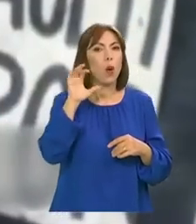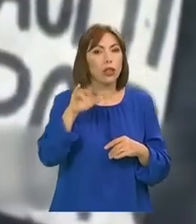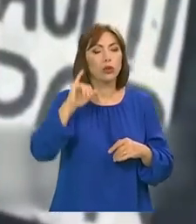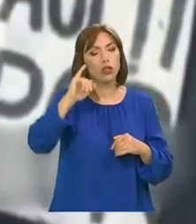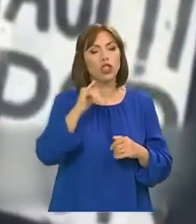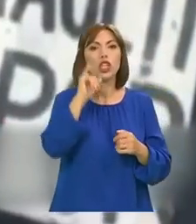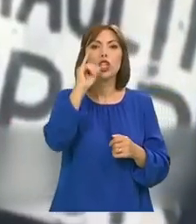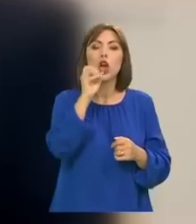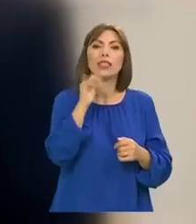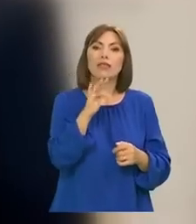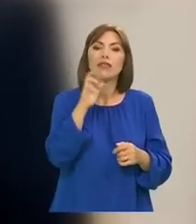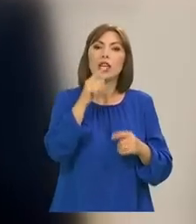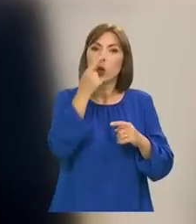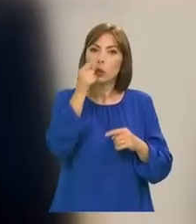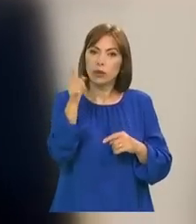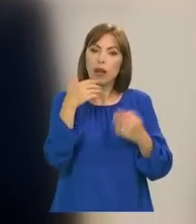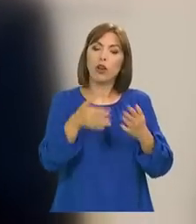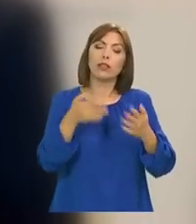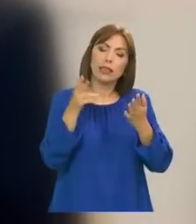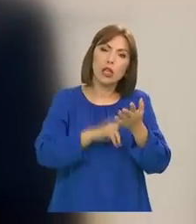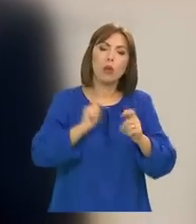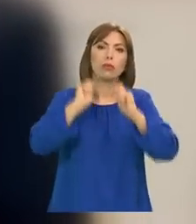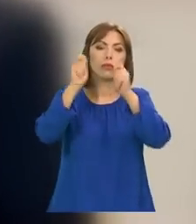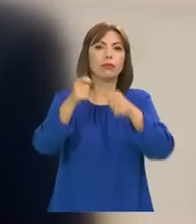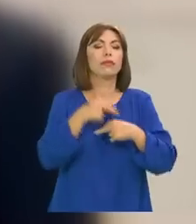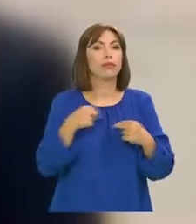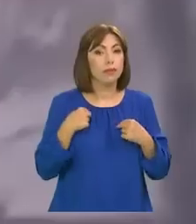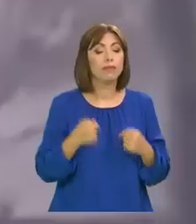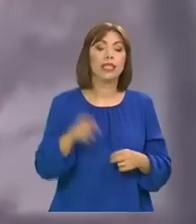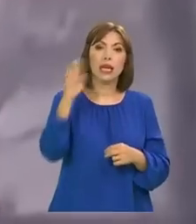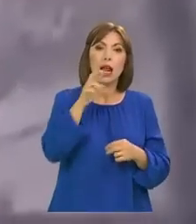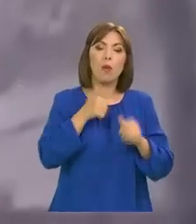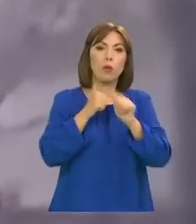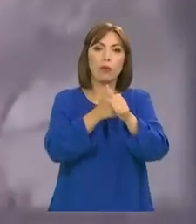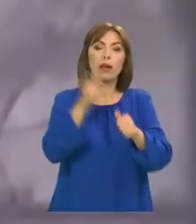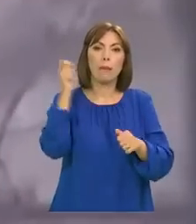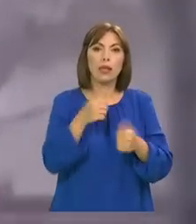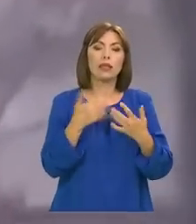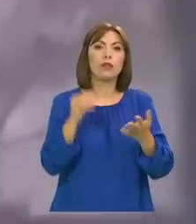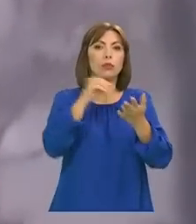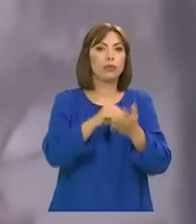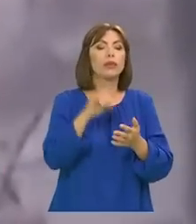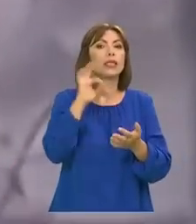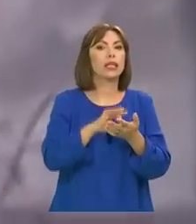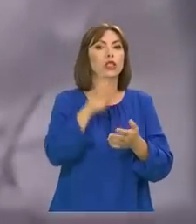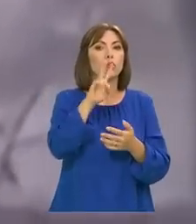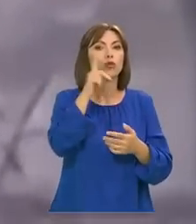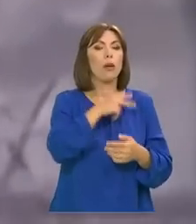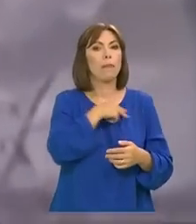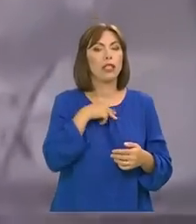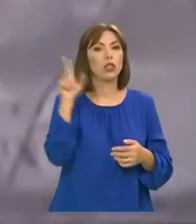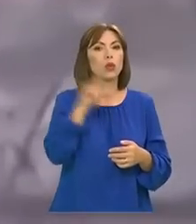nou în instanță. Reluarea urmăririi penale s-a dispus la data de 21 martie